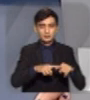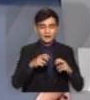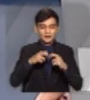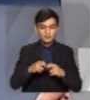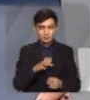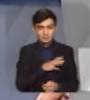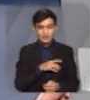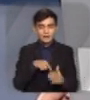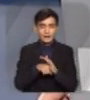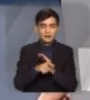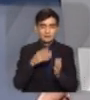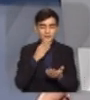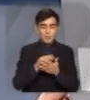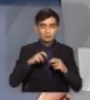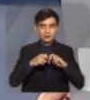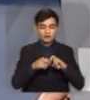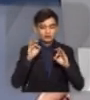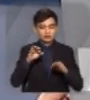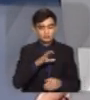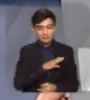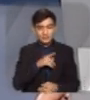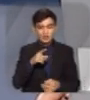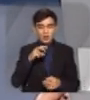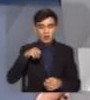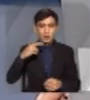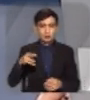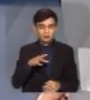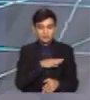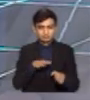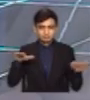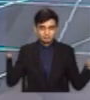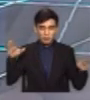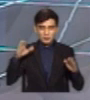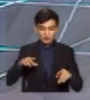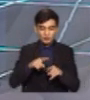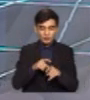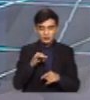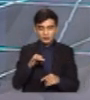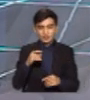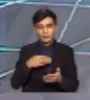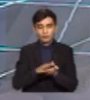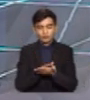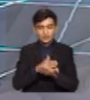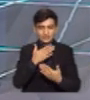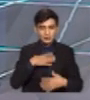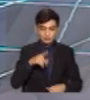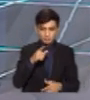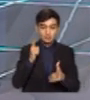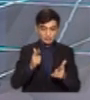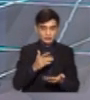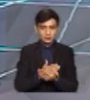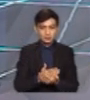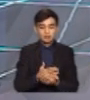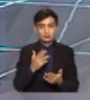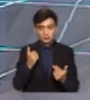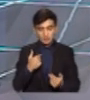назвала основную версию причины трагедии. Это обледенение воздушного судна. Вы согласны с этой версией? Да, я согласен. Потому что